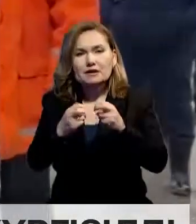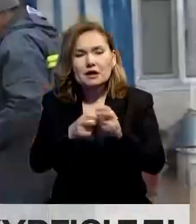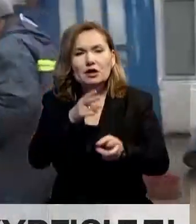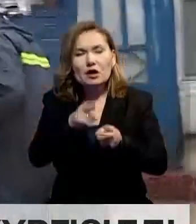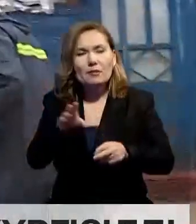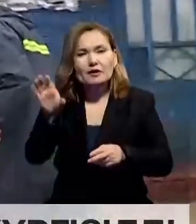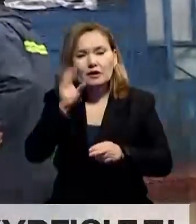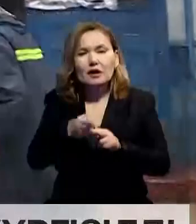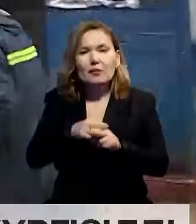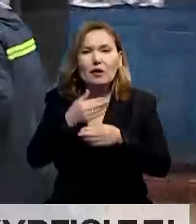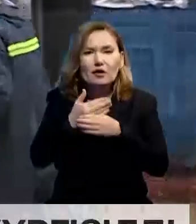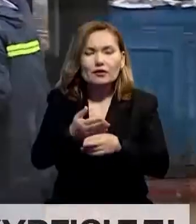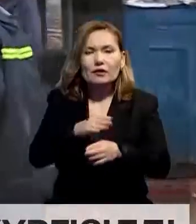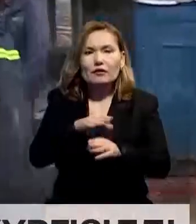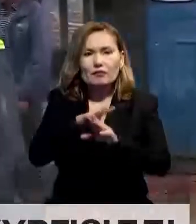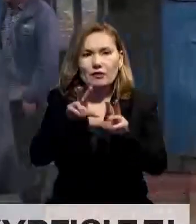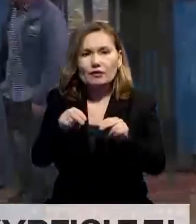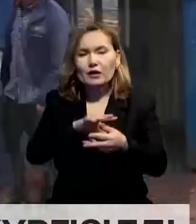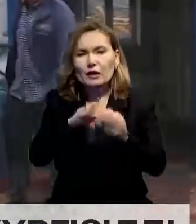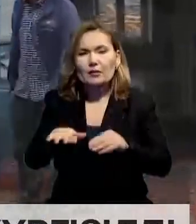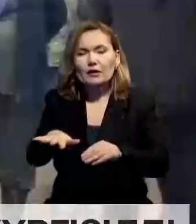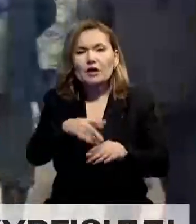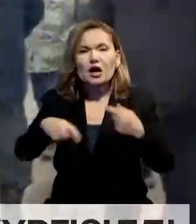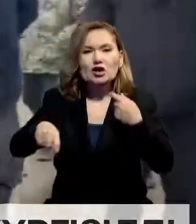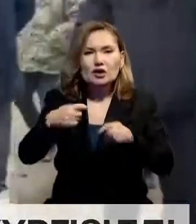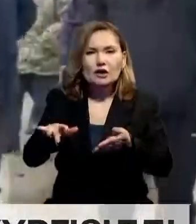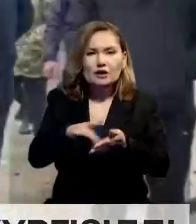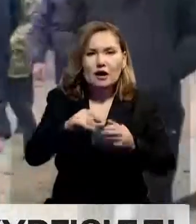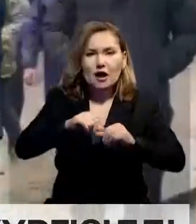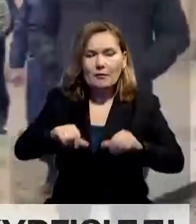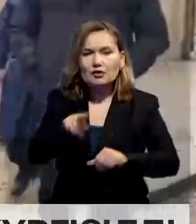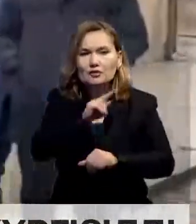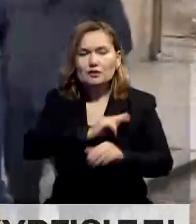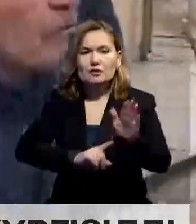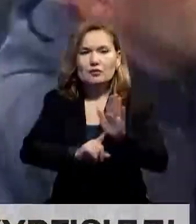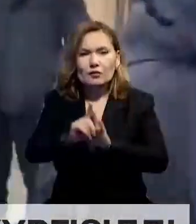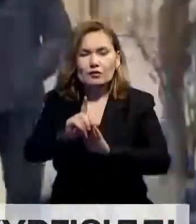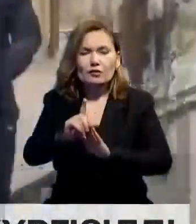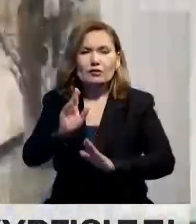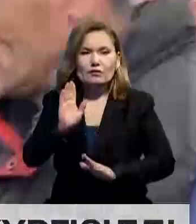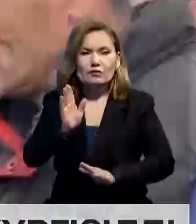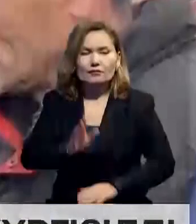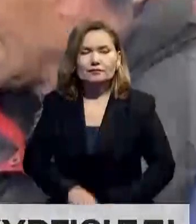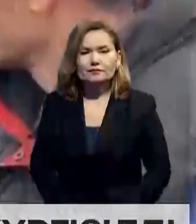түсіндірді. Зиян келген аумақтарды аралап шықты. Шығынды есептеу бойынша комиссия жұмыс істейтінін